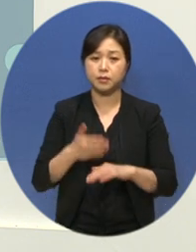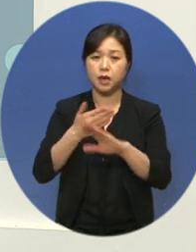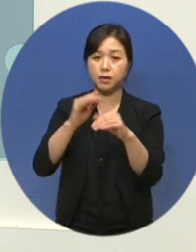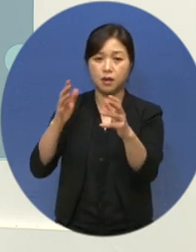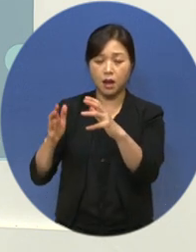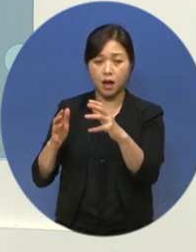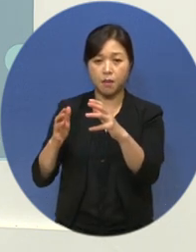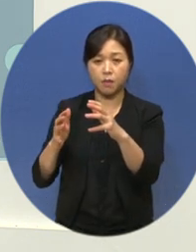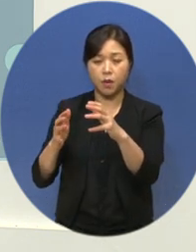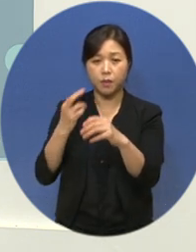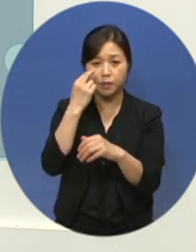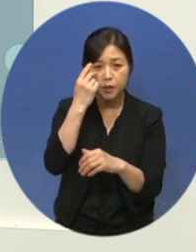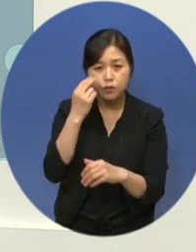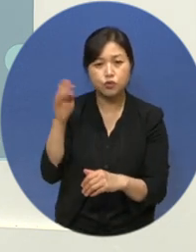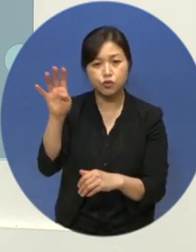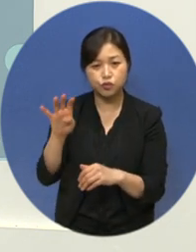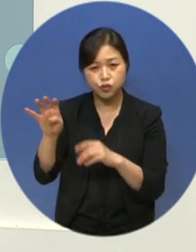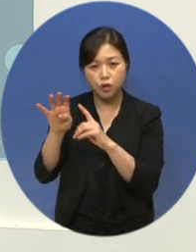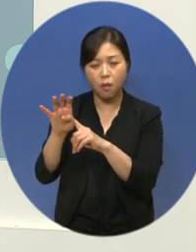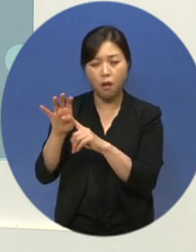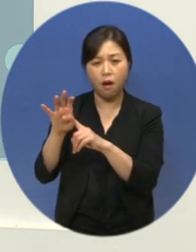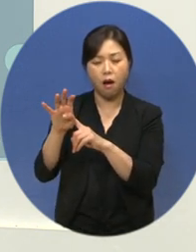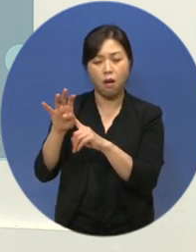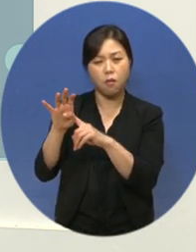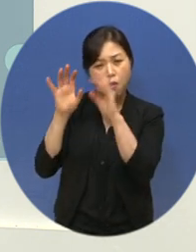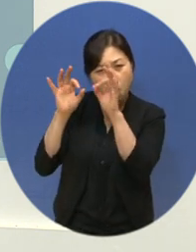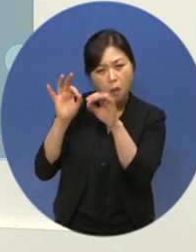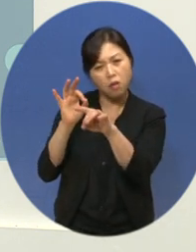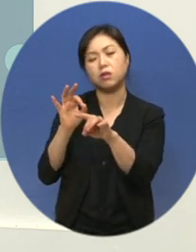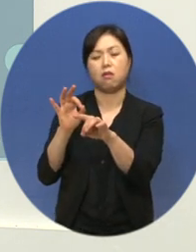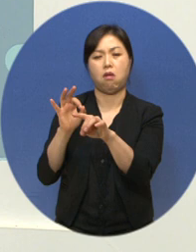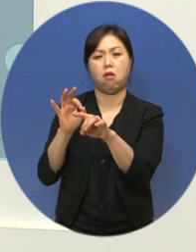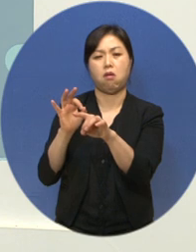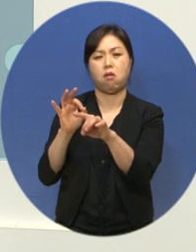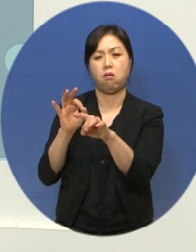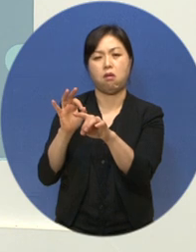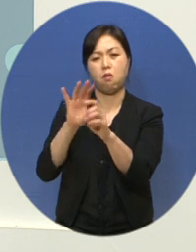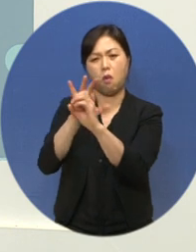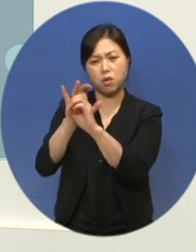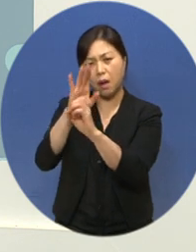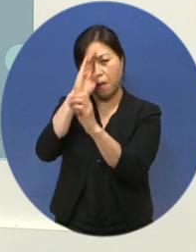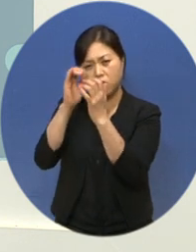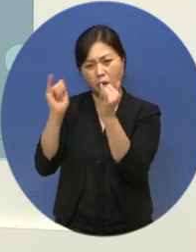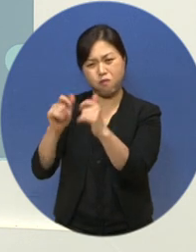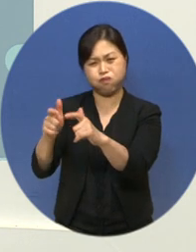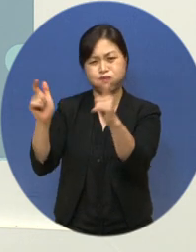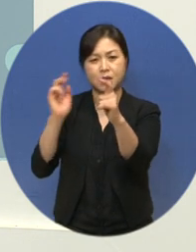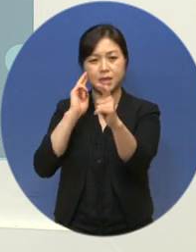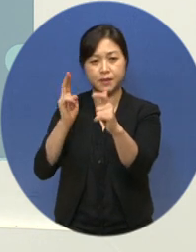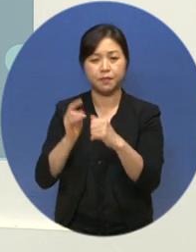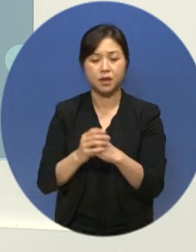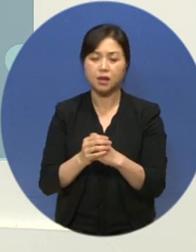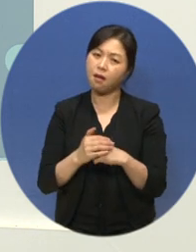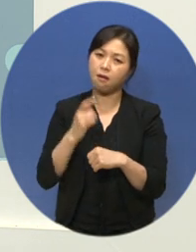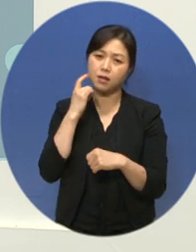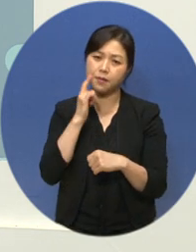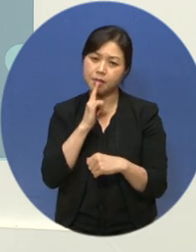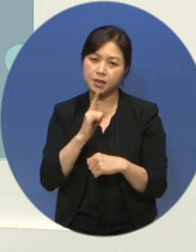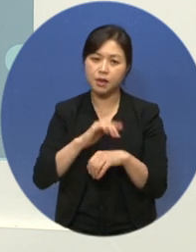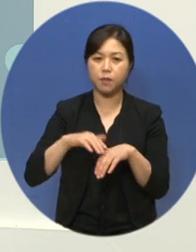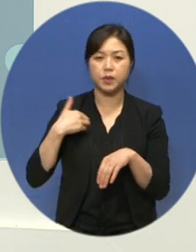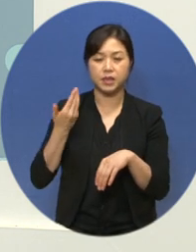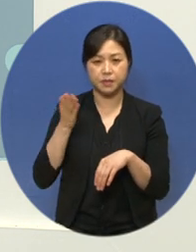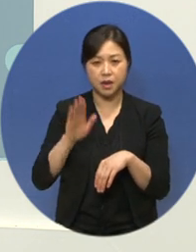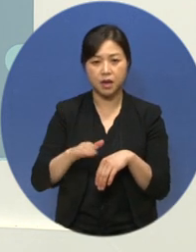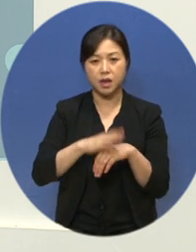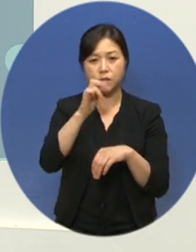구라파 뭐 큰 선진국 또는 난리가 났습니다 않습니다 예 뭐 조세는 그집 말인지 모르지만 그